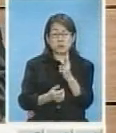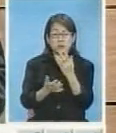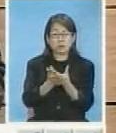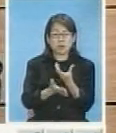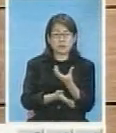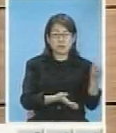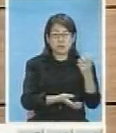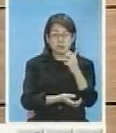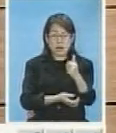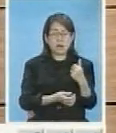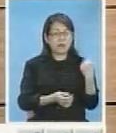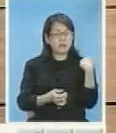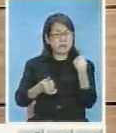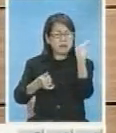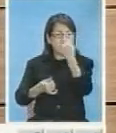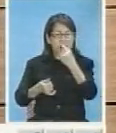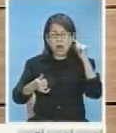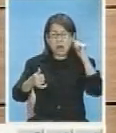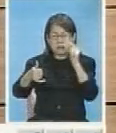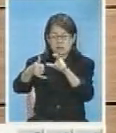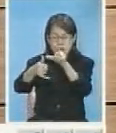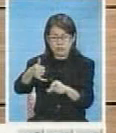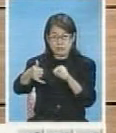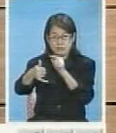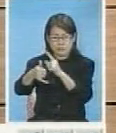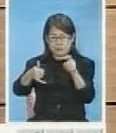มีผู้บริหารบางคนมีผลประโยชน์ทับซ้อน